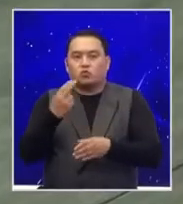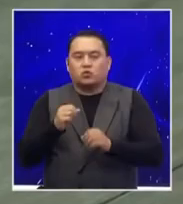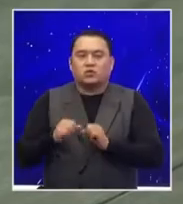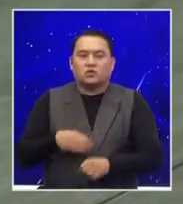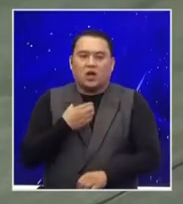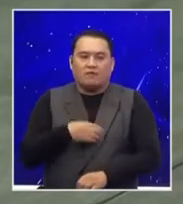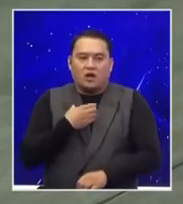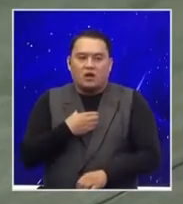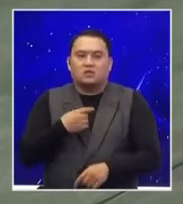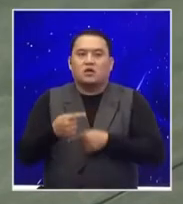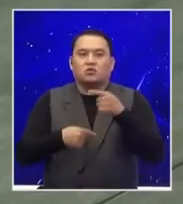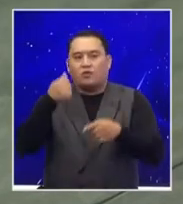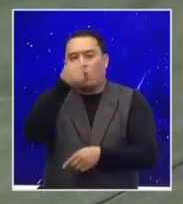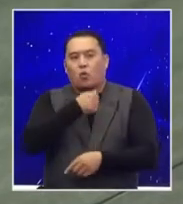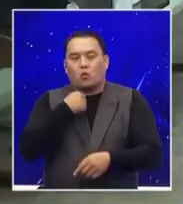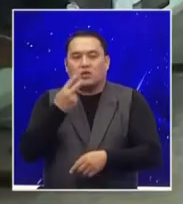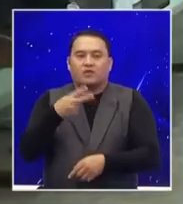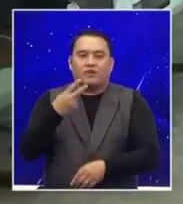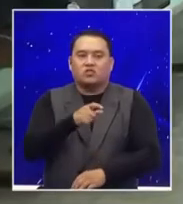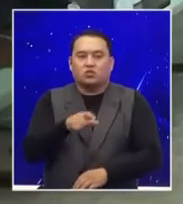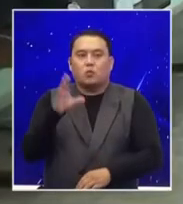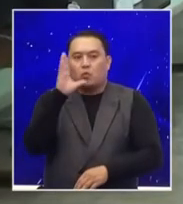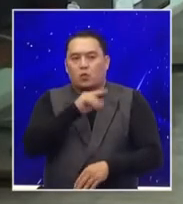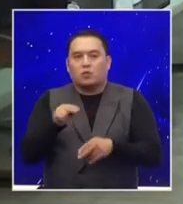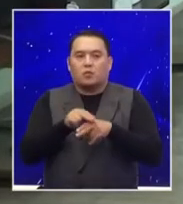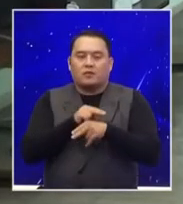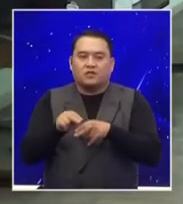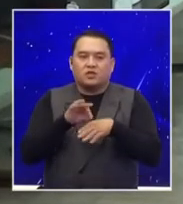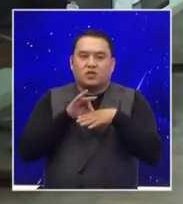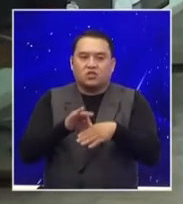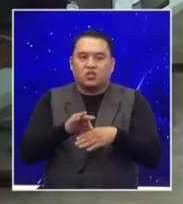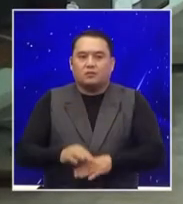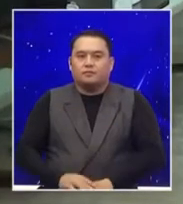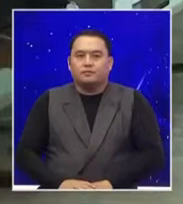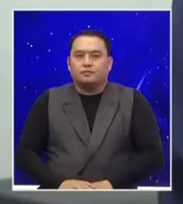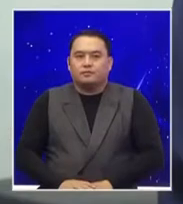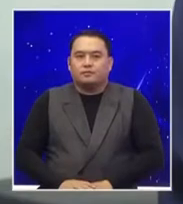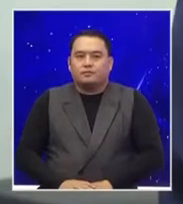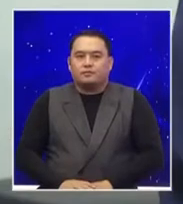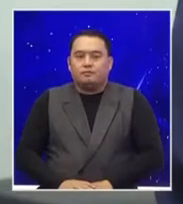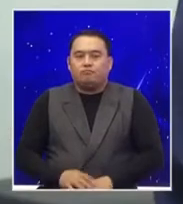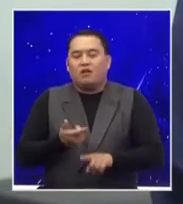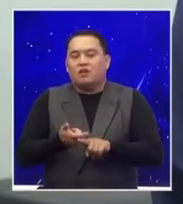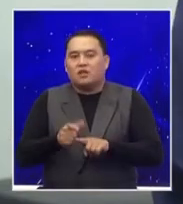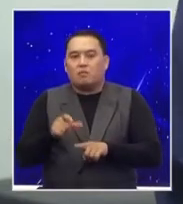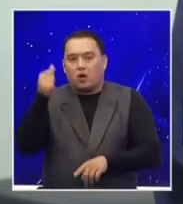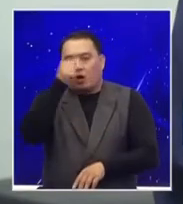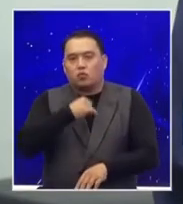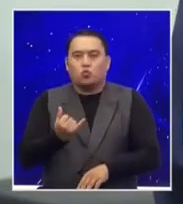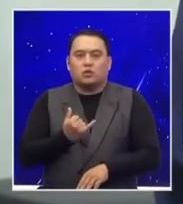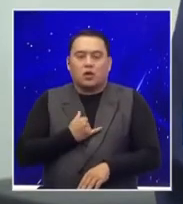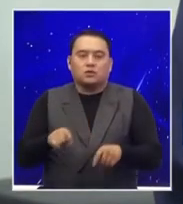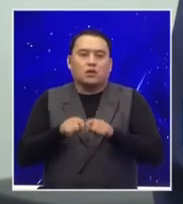страхования. С июля текущего года уже 20 человек смогли пройти курс лечения. В этом году открылась у нас в